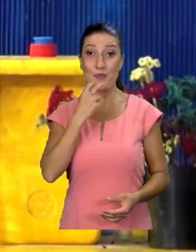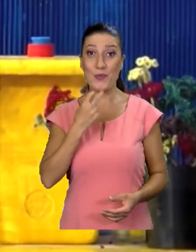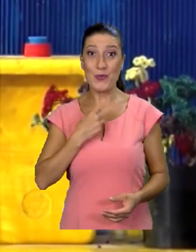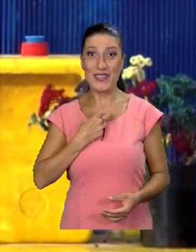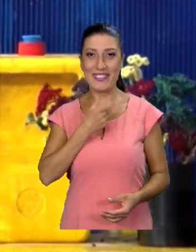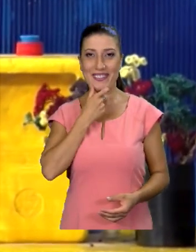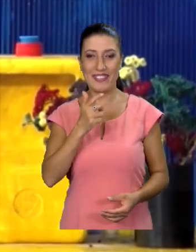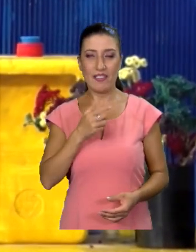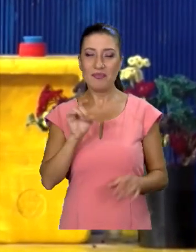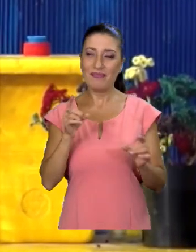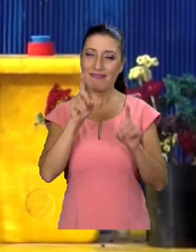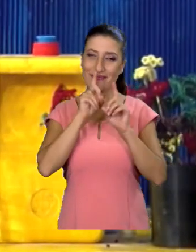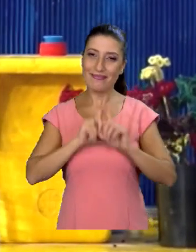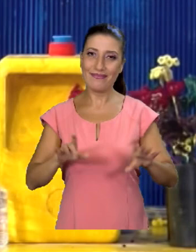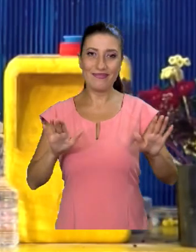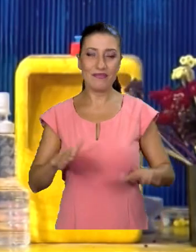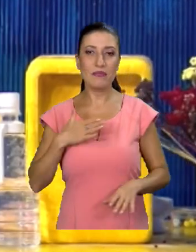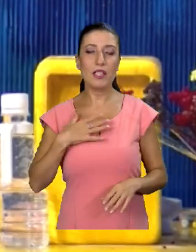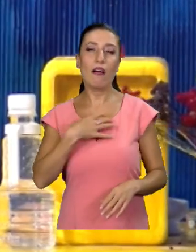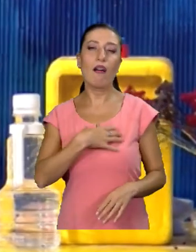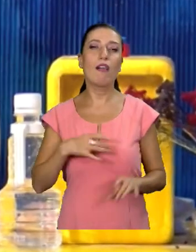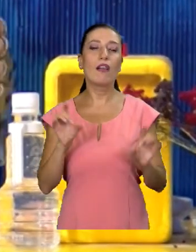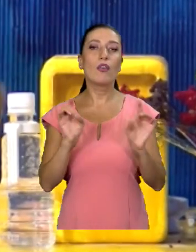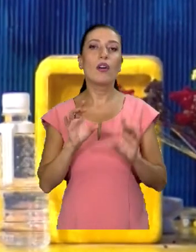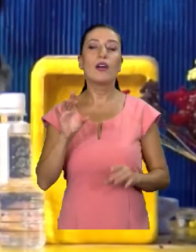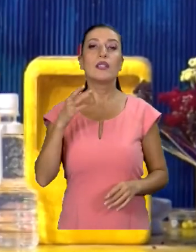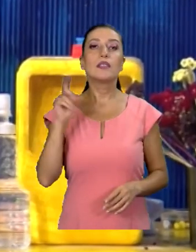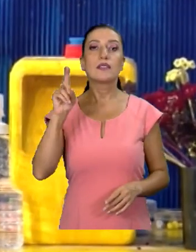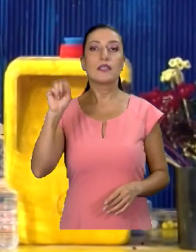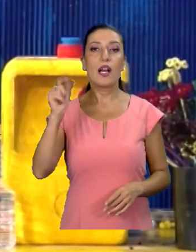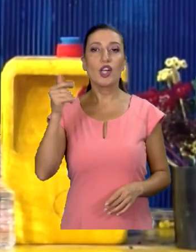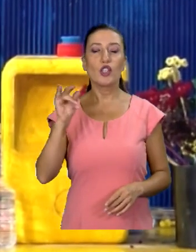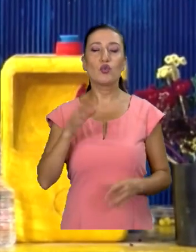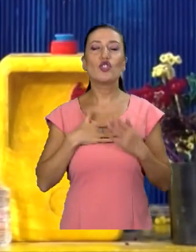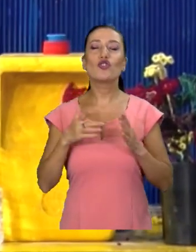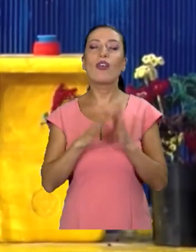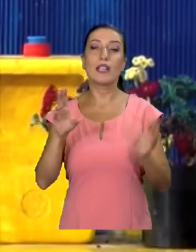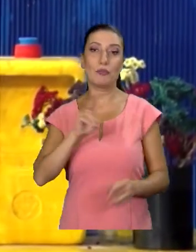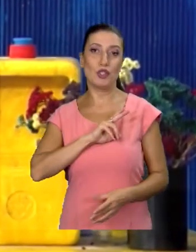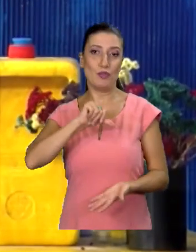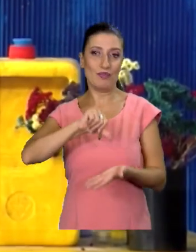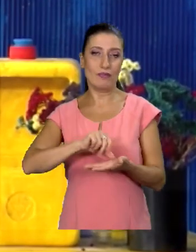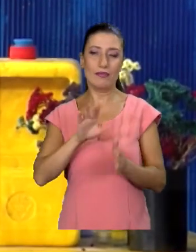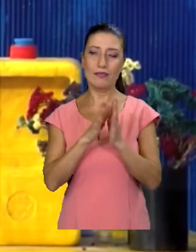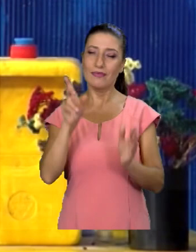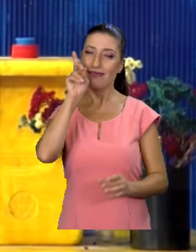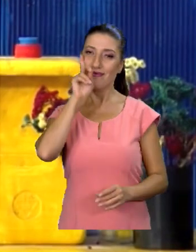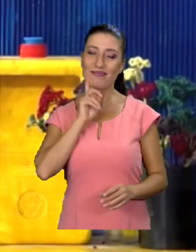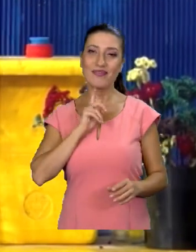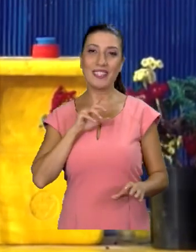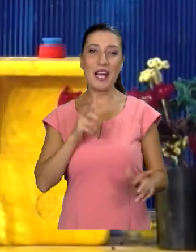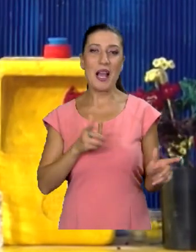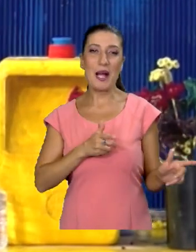հիանալի տեղը մեր պատմական Զանգեզուրը, ես շատ եմ սիրում ընտեղ լինել և մեծագույն հաճույքով